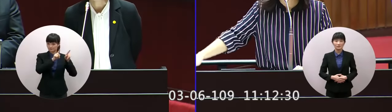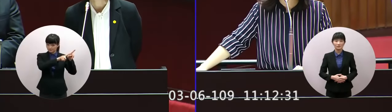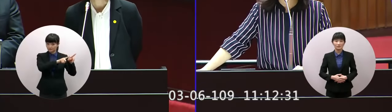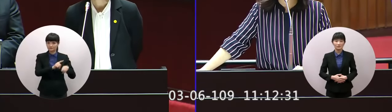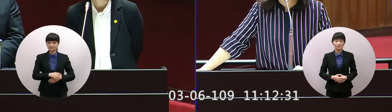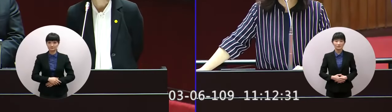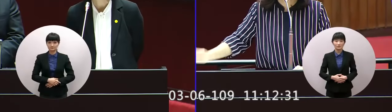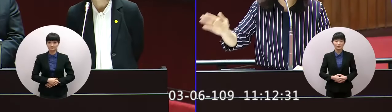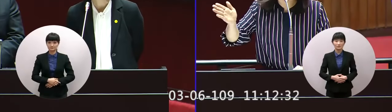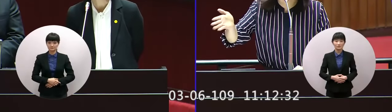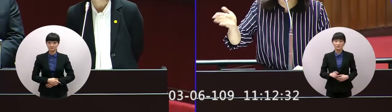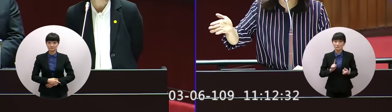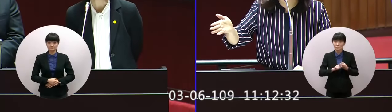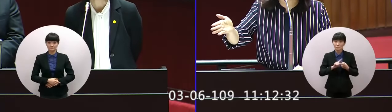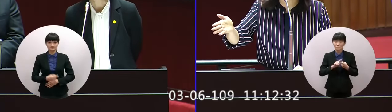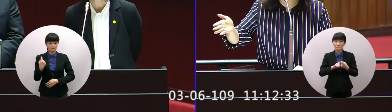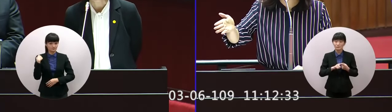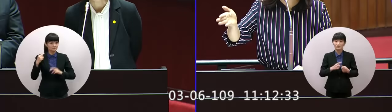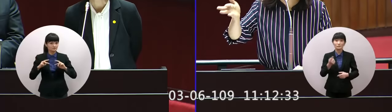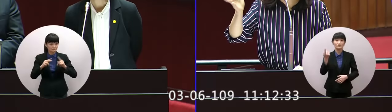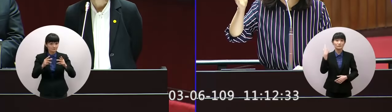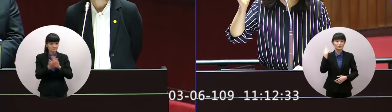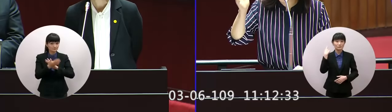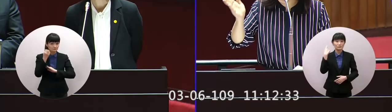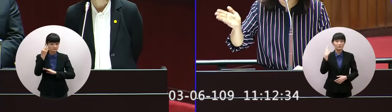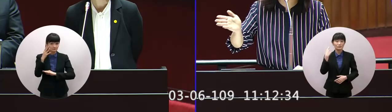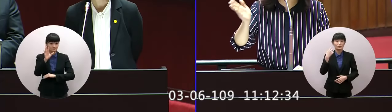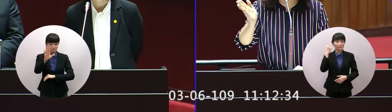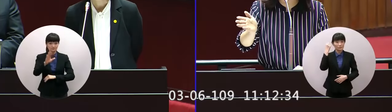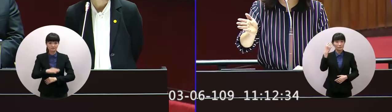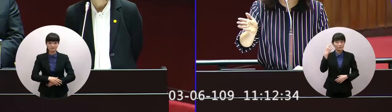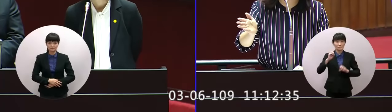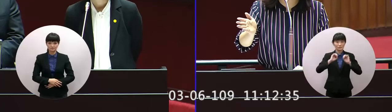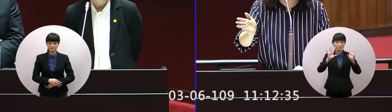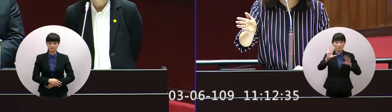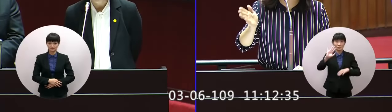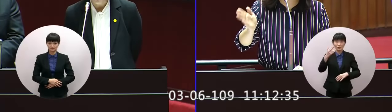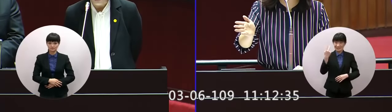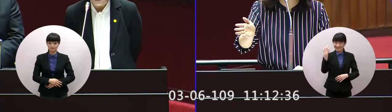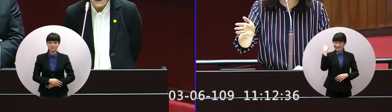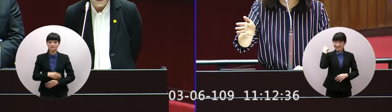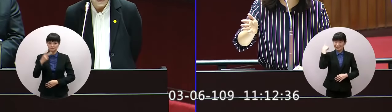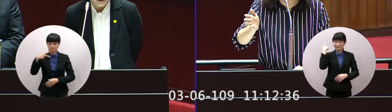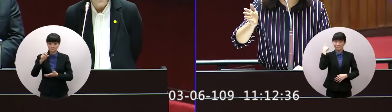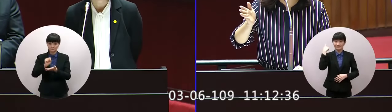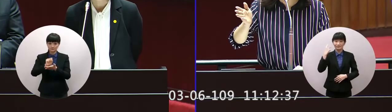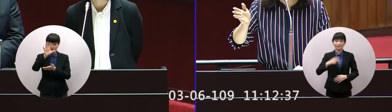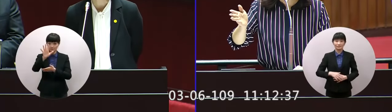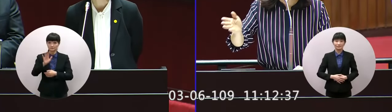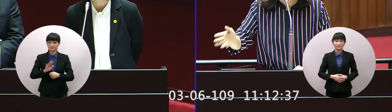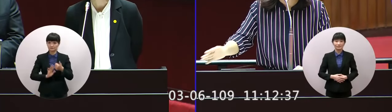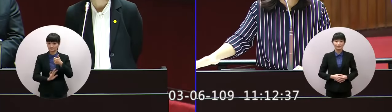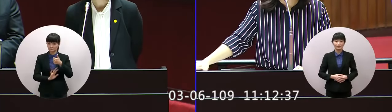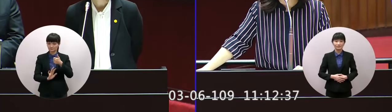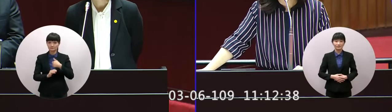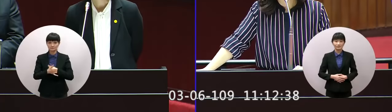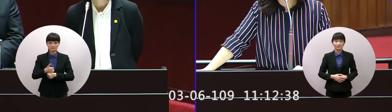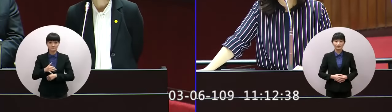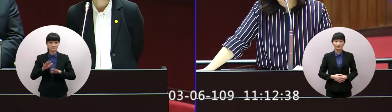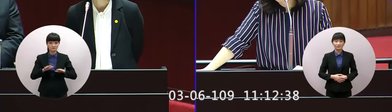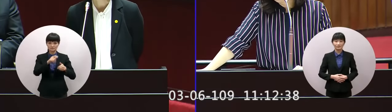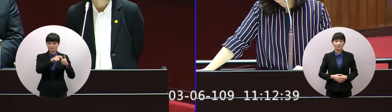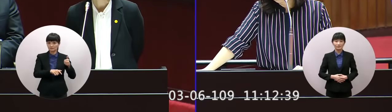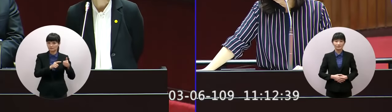想在之前基本上是大致无常。 对，但昨天之前， 那报告委员，因为这个个案呢、啊，